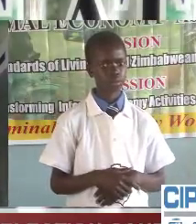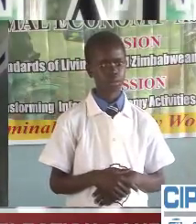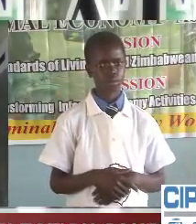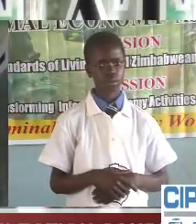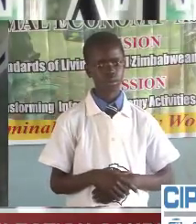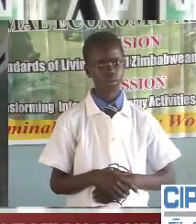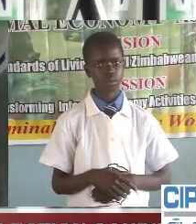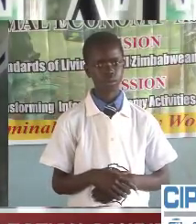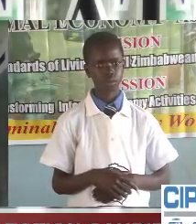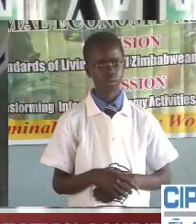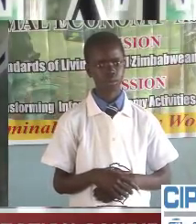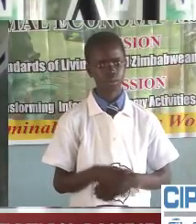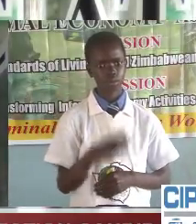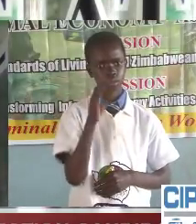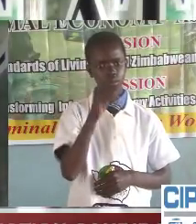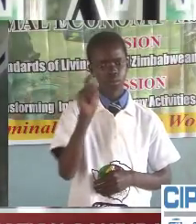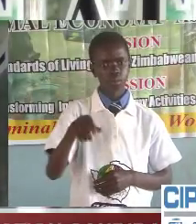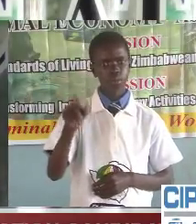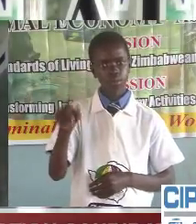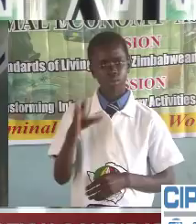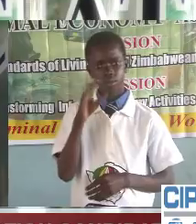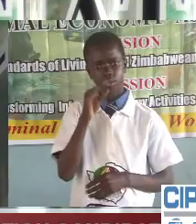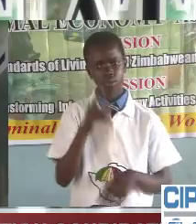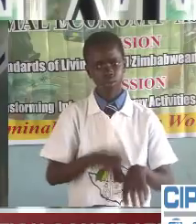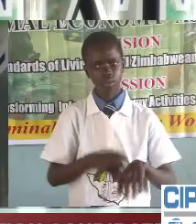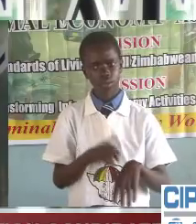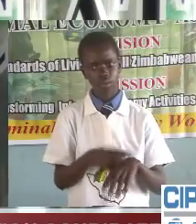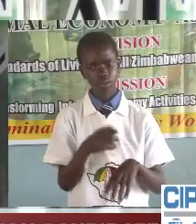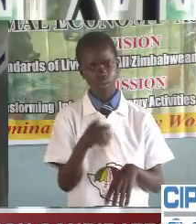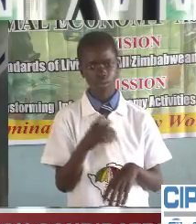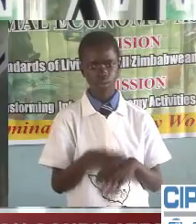Then kune vataura nyaya